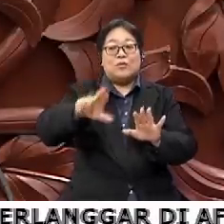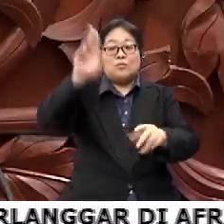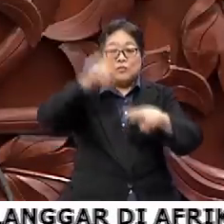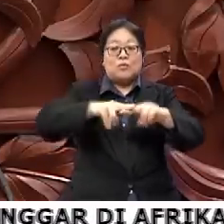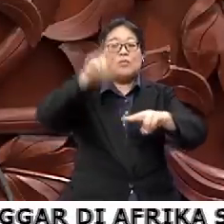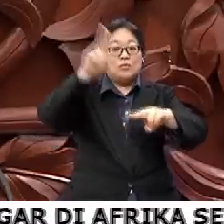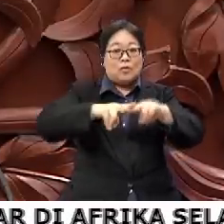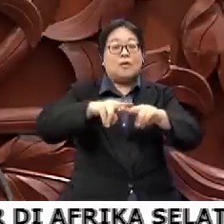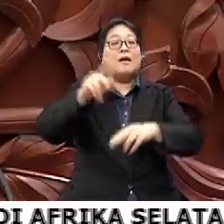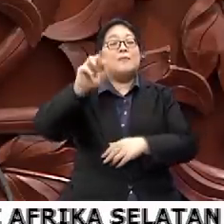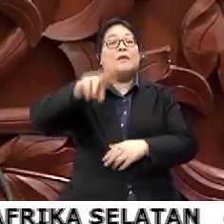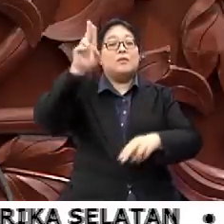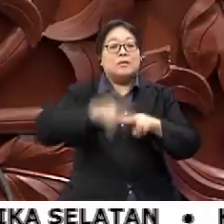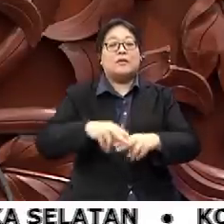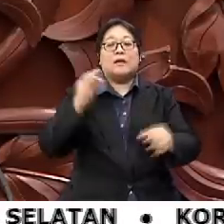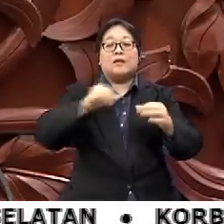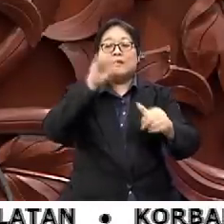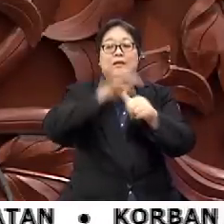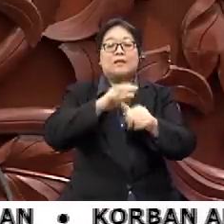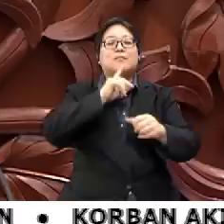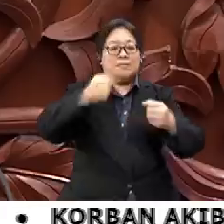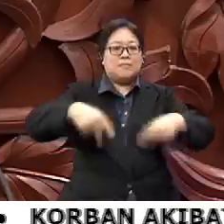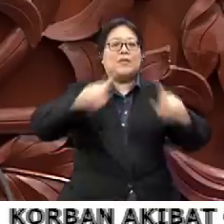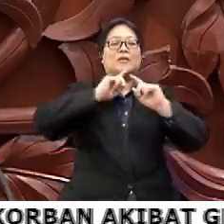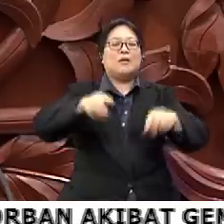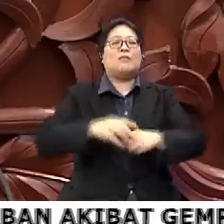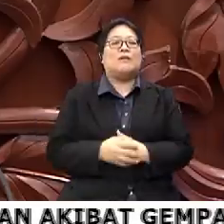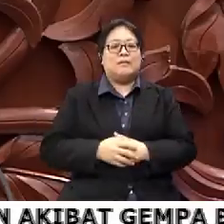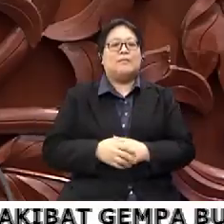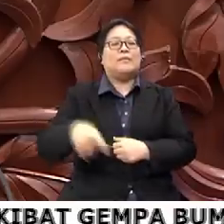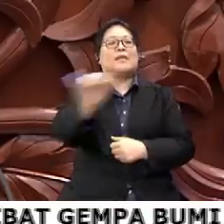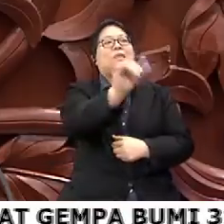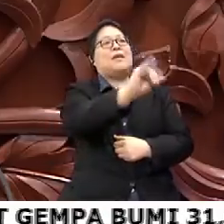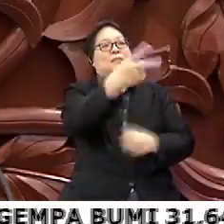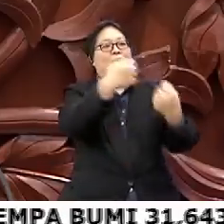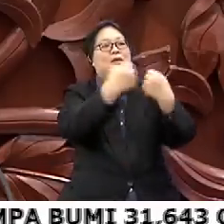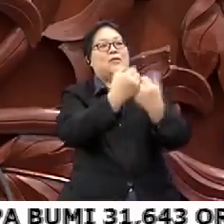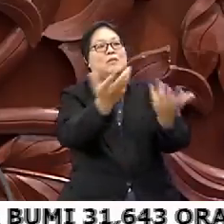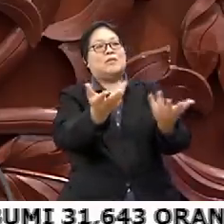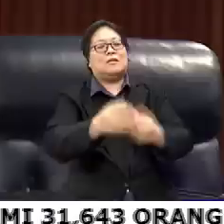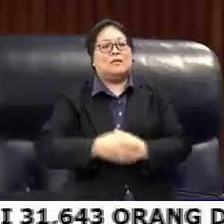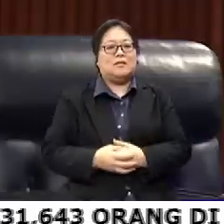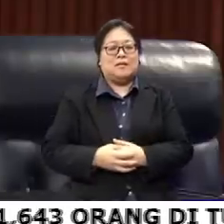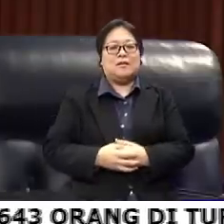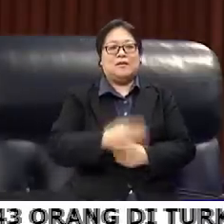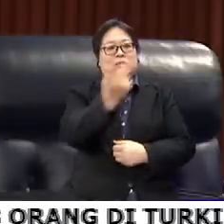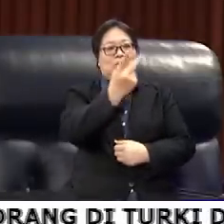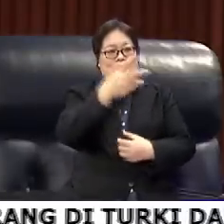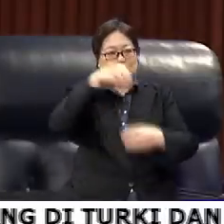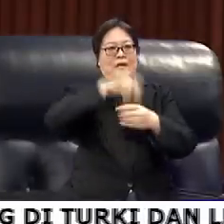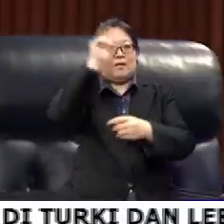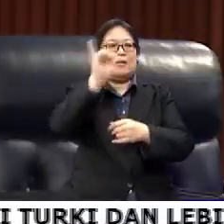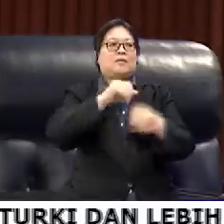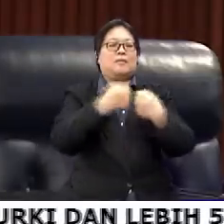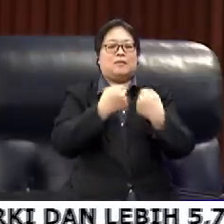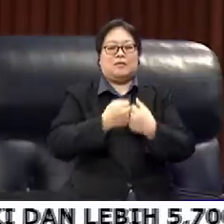Kampar duduk. Kalau dah kritik, menteri patut jawab, bagi menteri ruang jawab. Untuk jawab. Sama sendiri pun bergaduh kah? Sama sendiri mau gaduh kah?